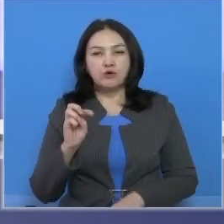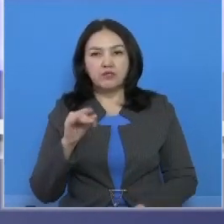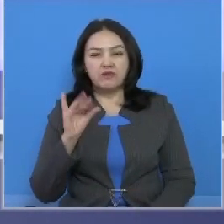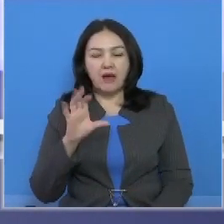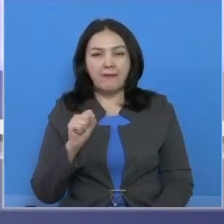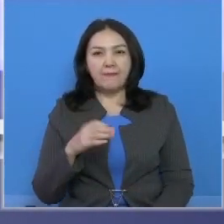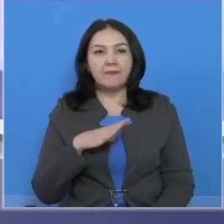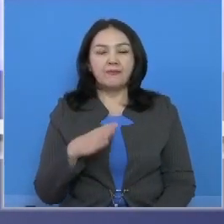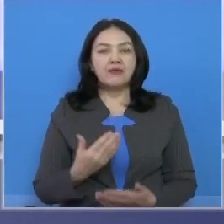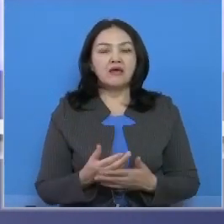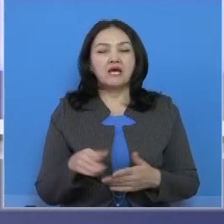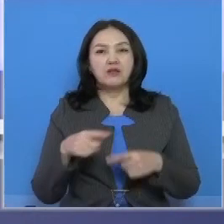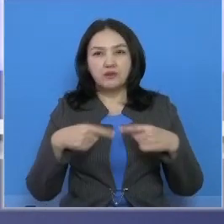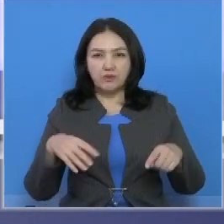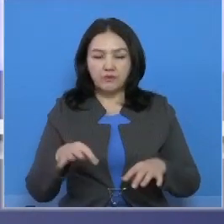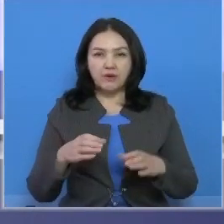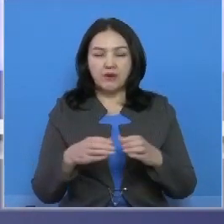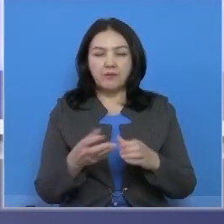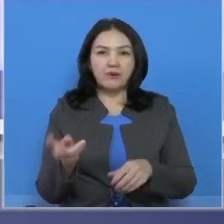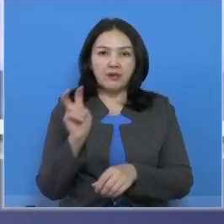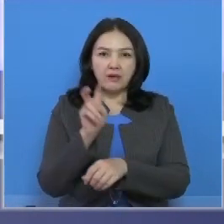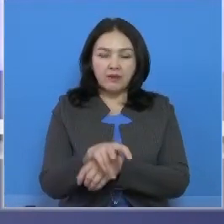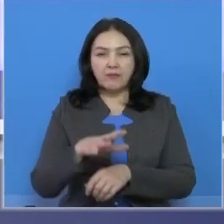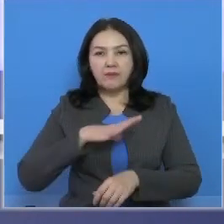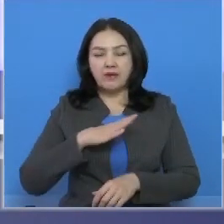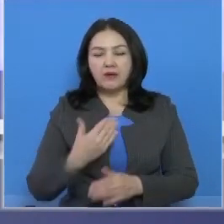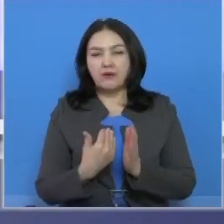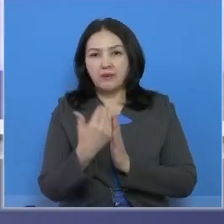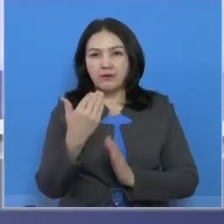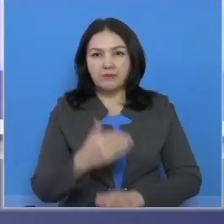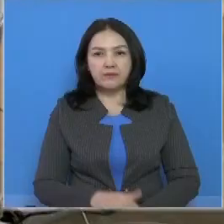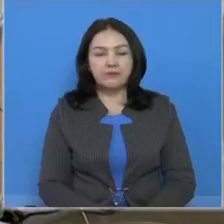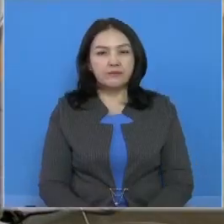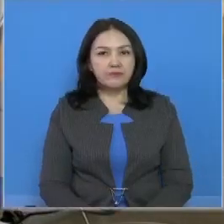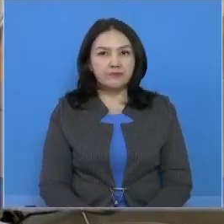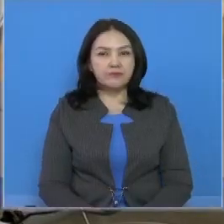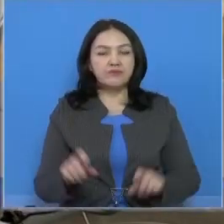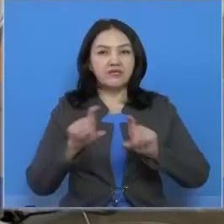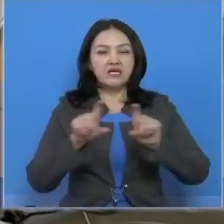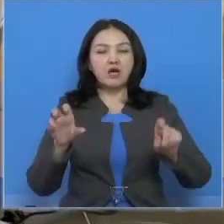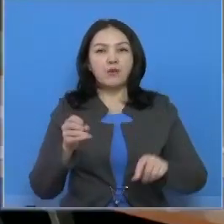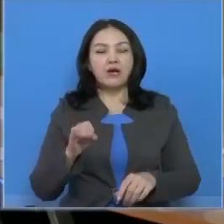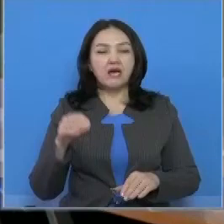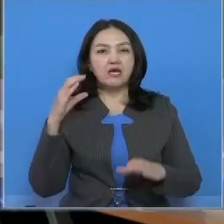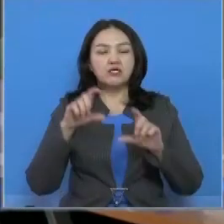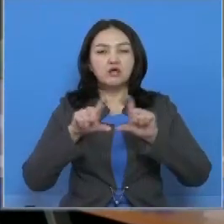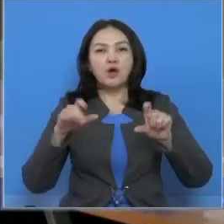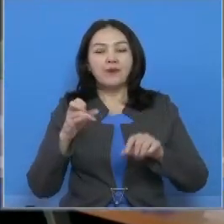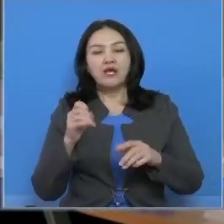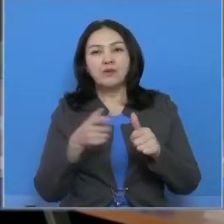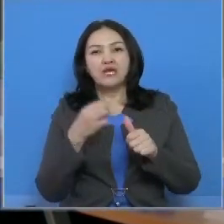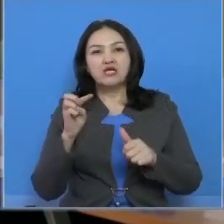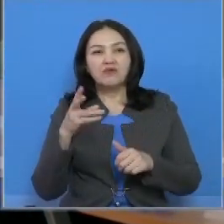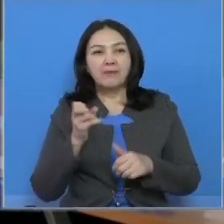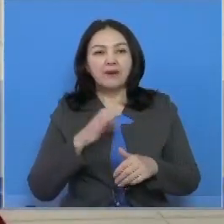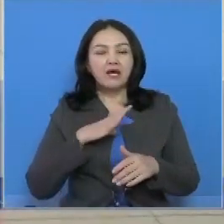ахмета байтурсынова как и на других участках явка Избирателей довольно высокая в здании лингвистической школы гимназии имени